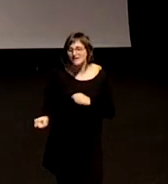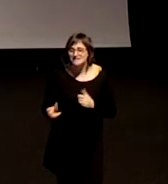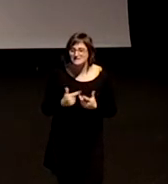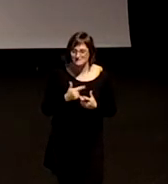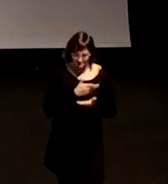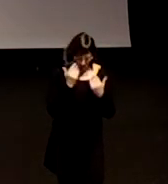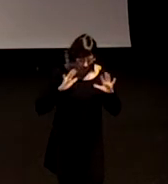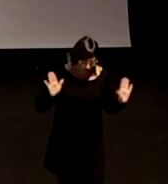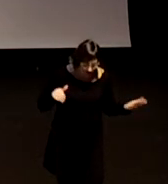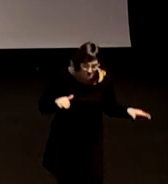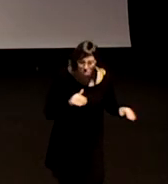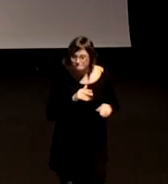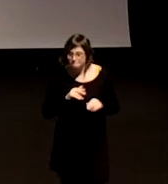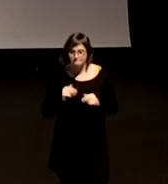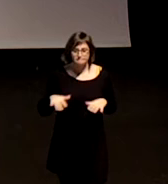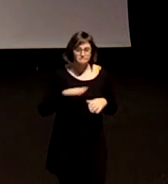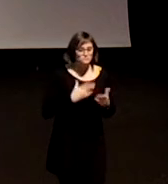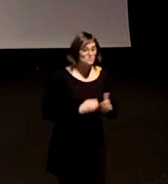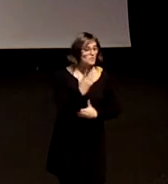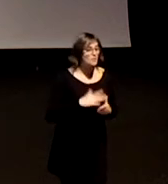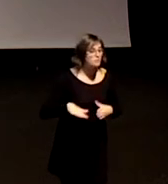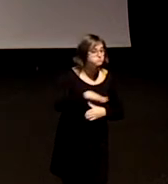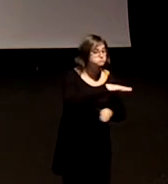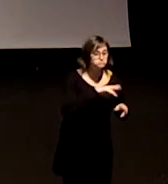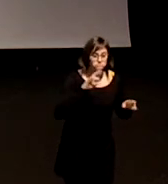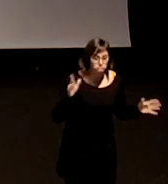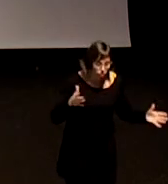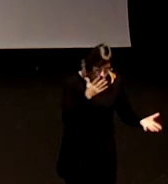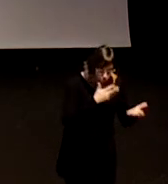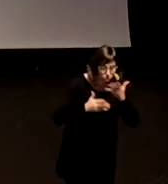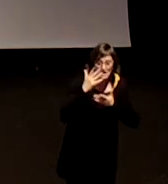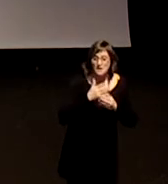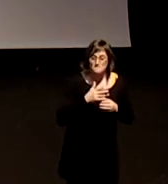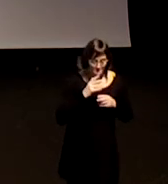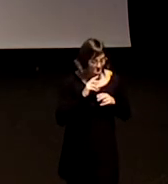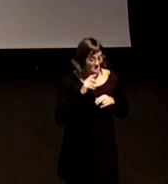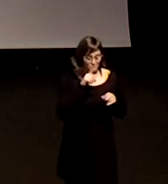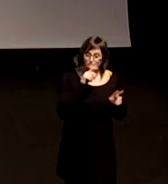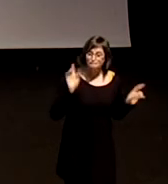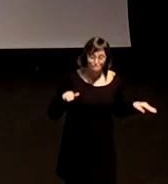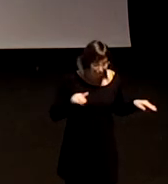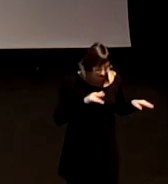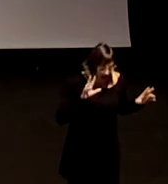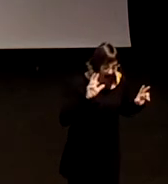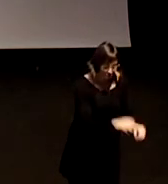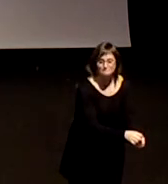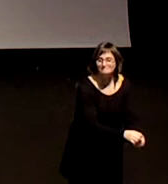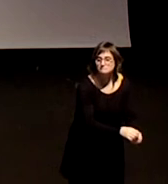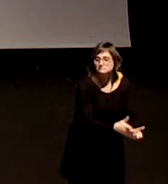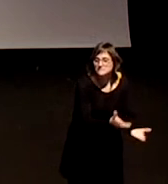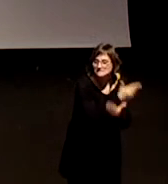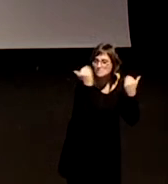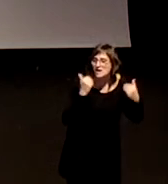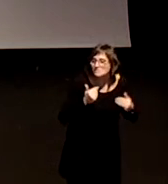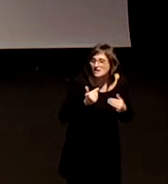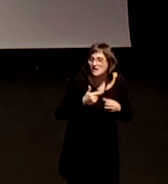ils ne connaissent pas les nouveaux endroits où ils vont aller les dangers ils savent pas trop chasser parce qu'ils apprennent pas ils ont l'instinct vient quand même mais ça